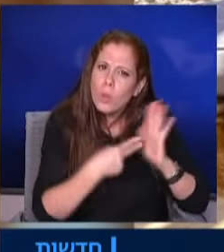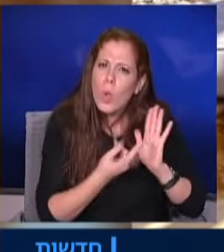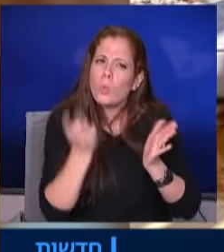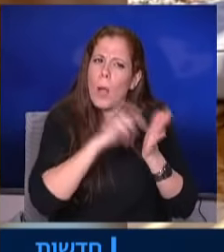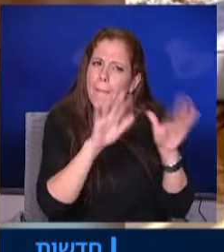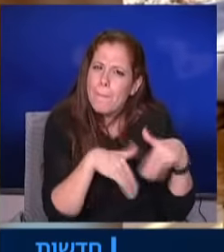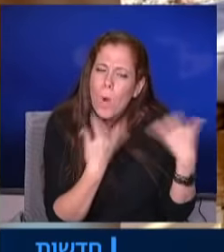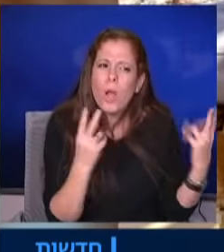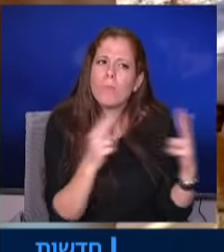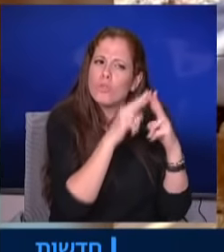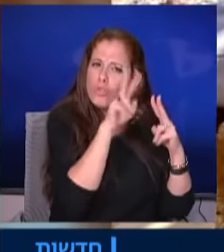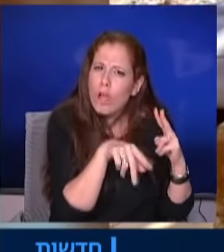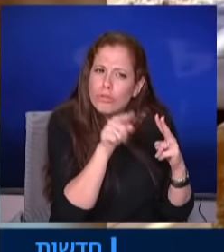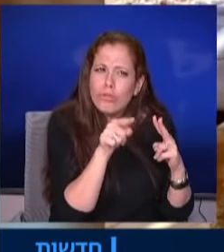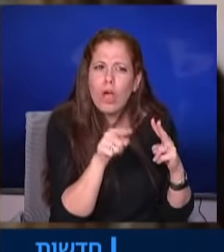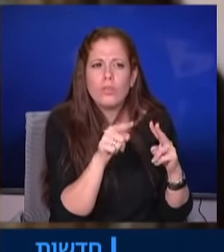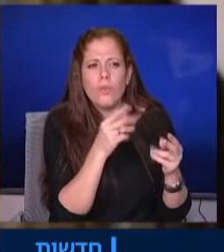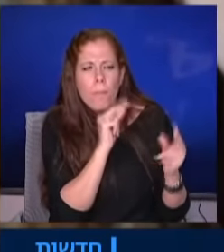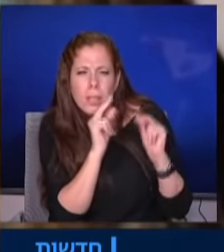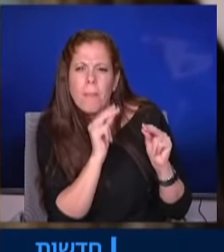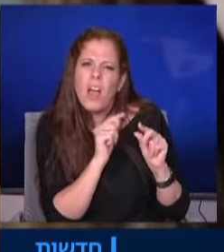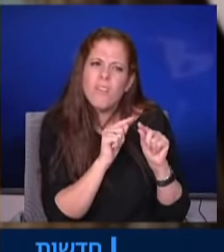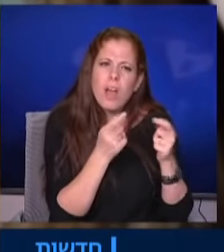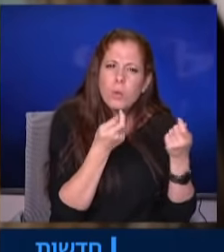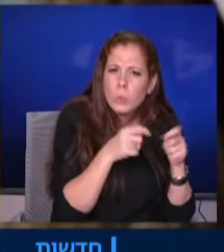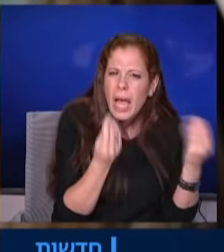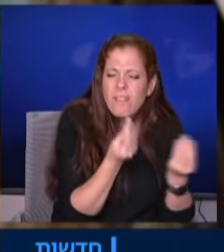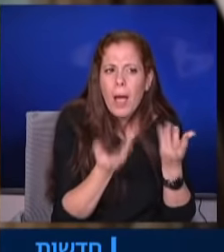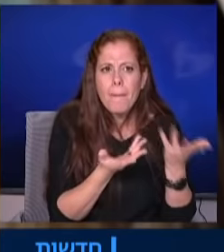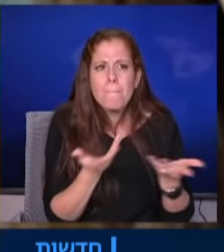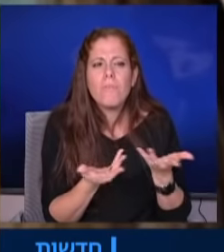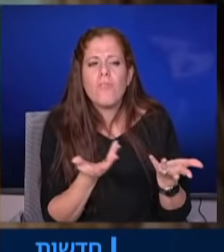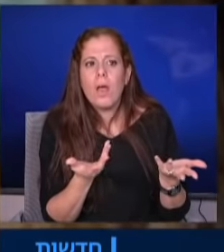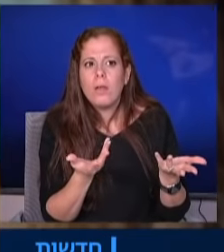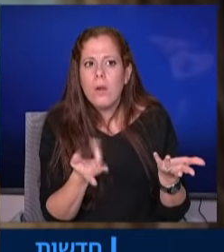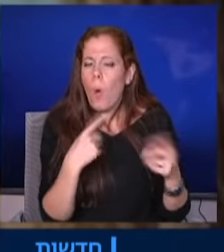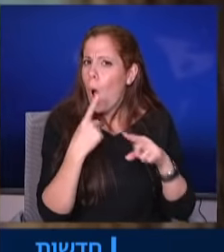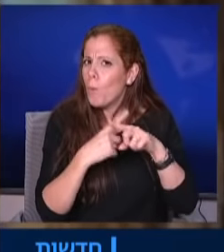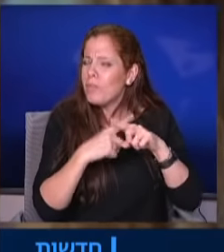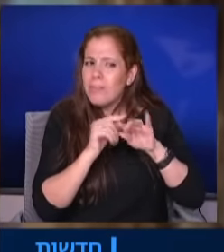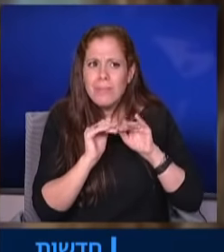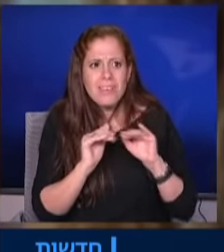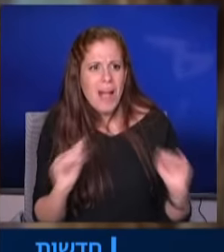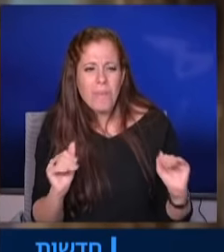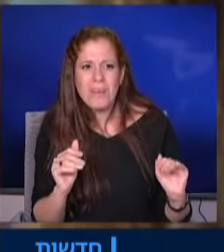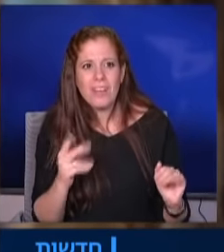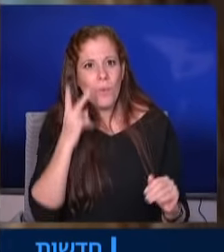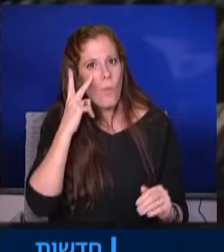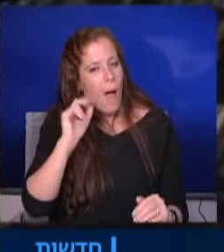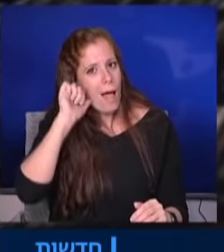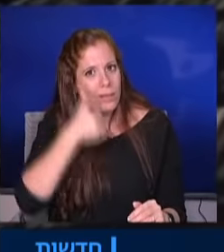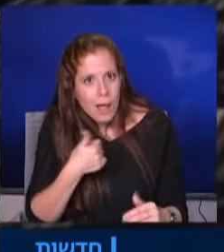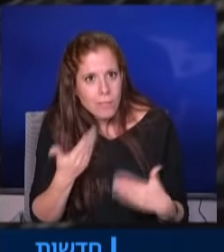בבוקר, ויש לו פגישה, והוא מדבר, וזה, וסוגר דברים, והוא היה אופטימי לחלוטין, והוא ראה את יום